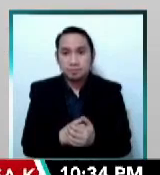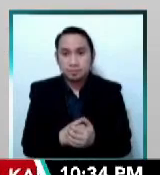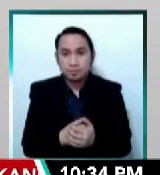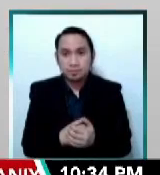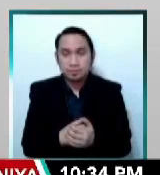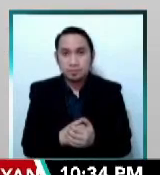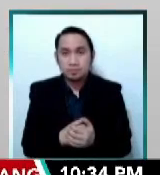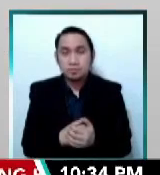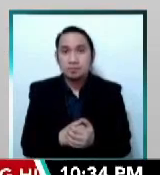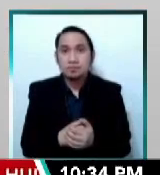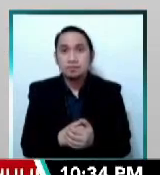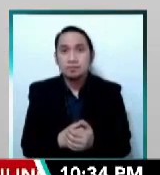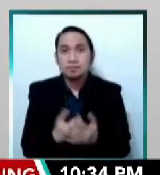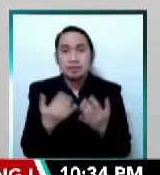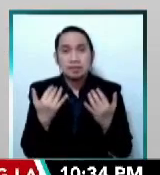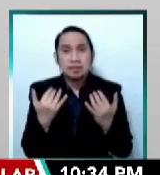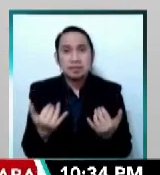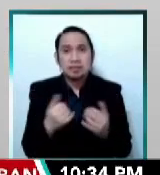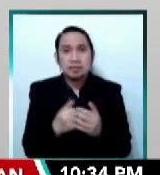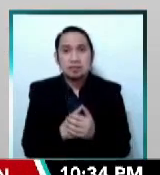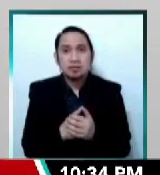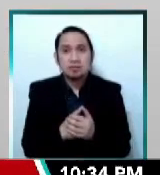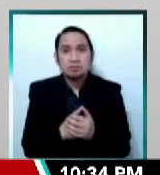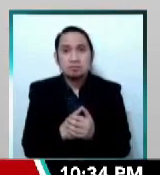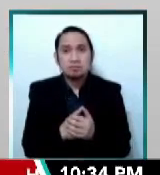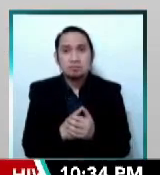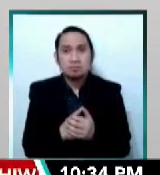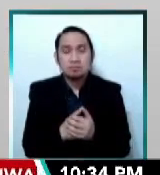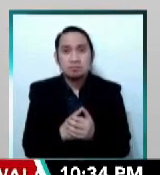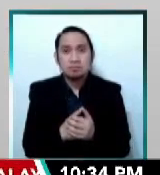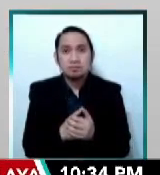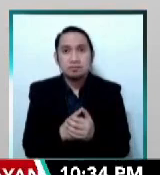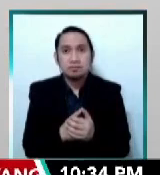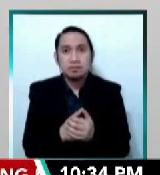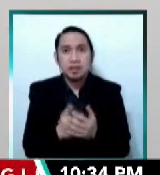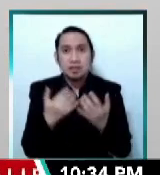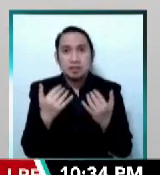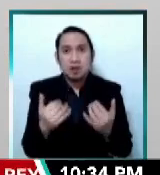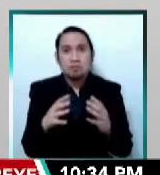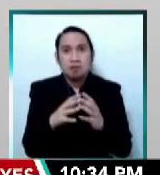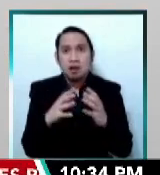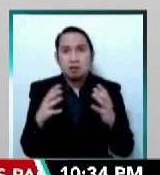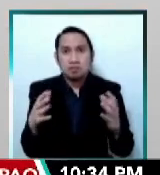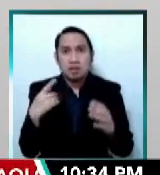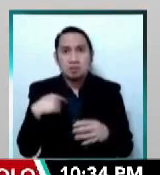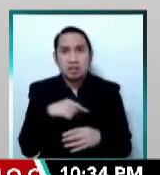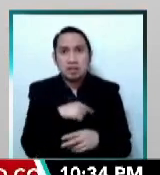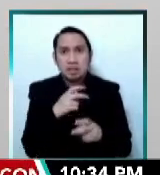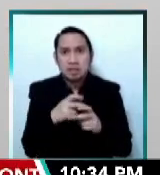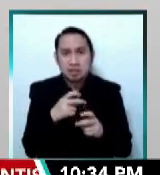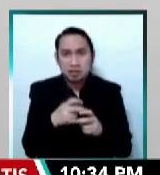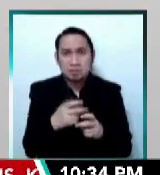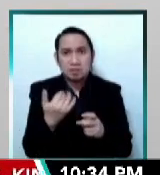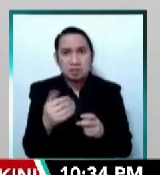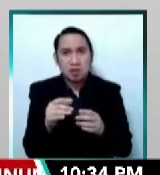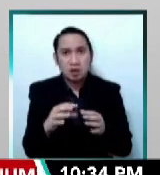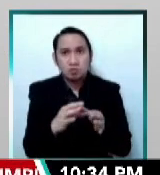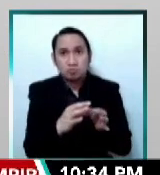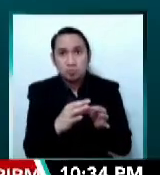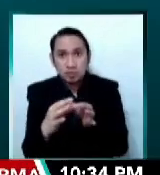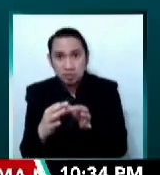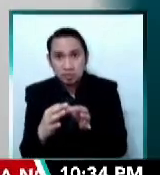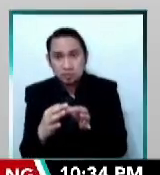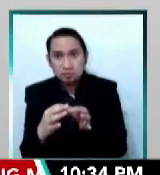Sobra na, masagal na masyado kami naghihirap. At yung tulay na nag-ibig sa amin sa PhilHealth, nag-break na, mag-collapse